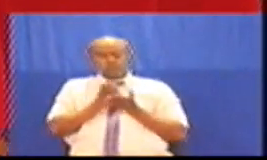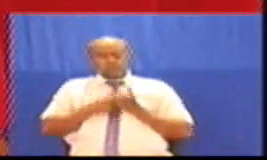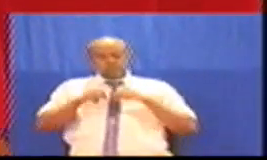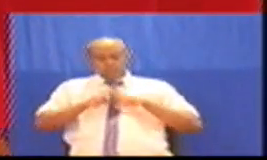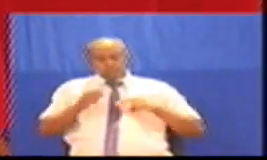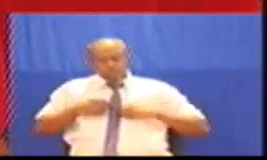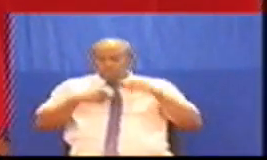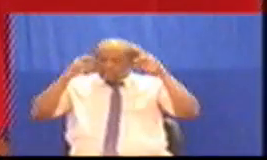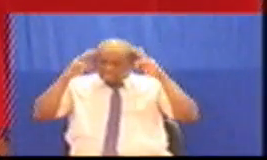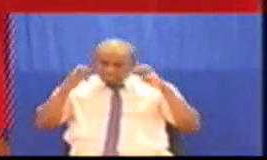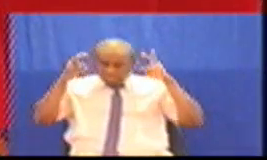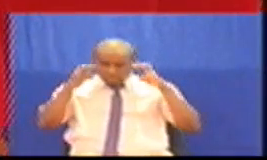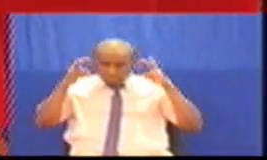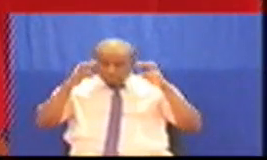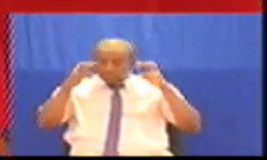namna ya